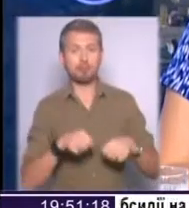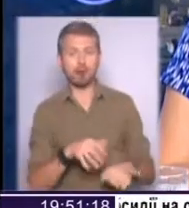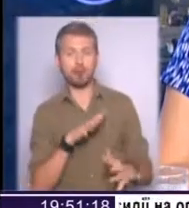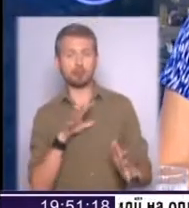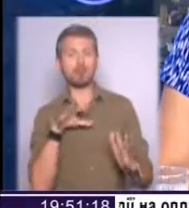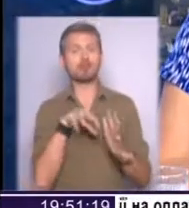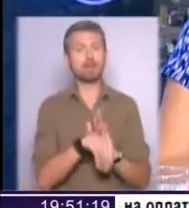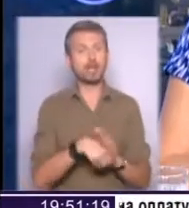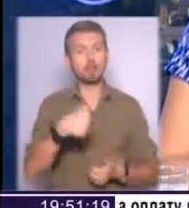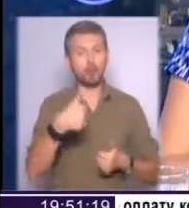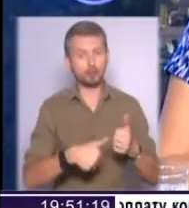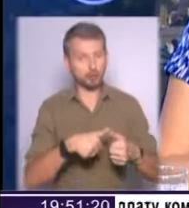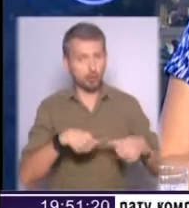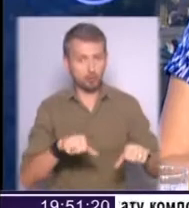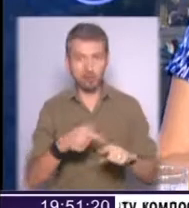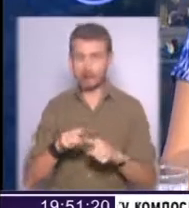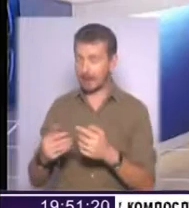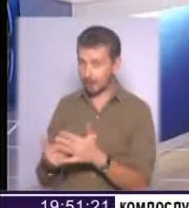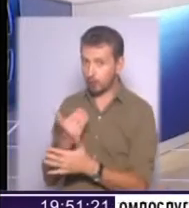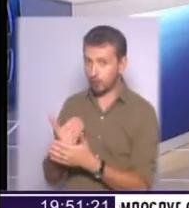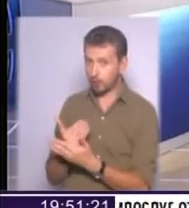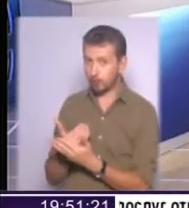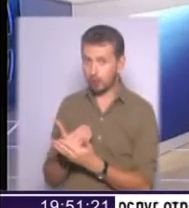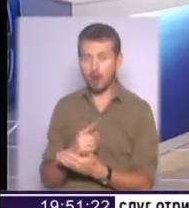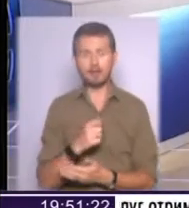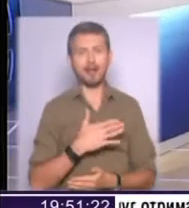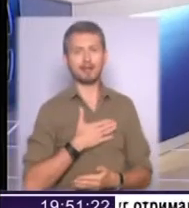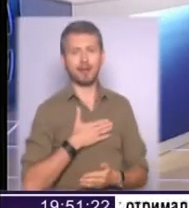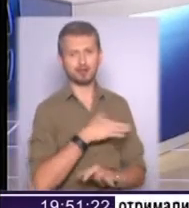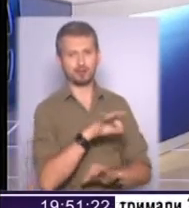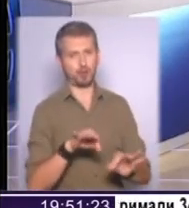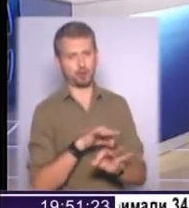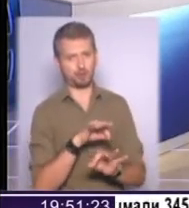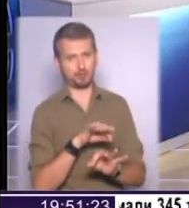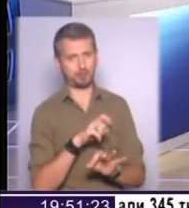членами конкурсної комісії. Це вже за новою схемою. Це за нашим проєктом. За пропозицією.